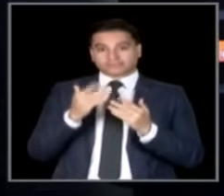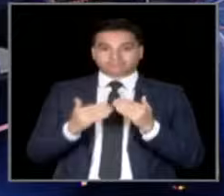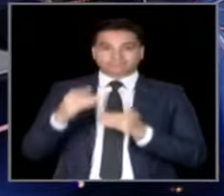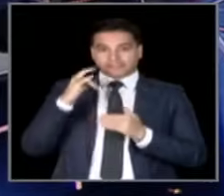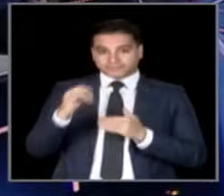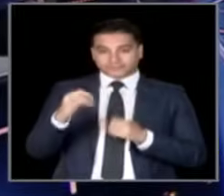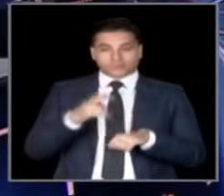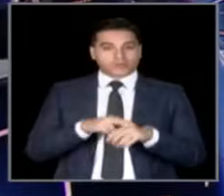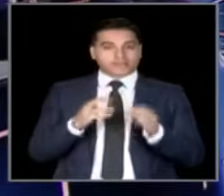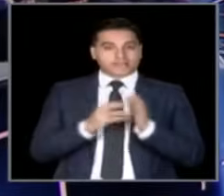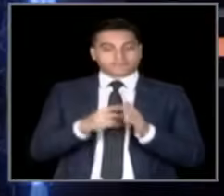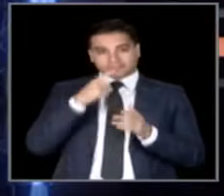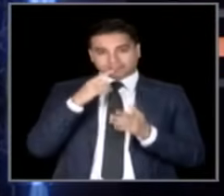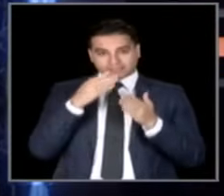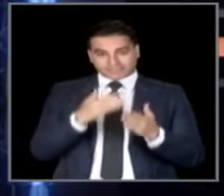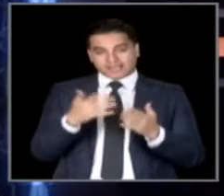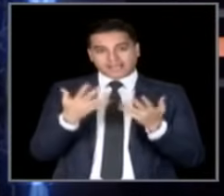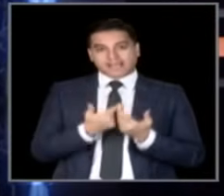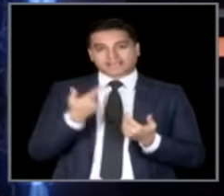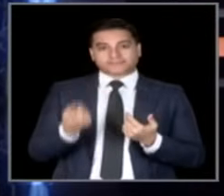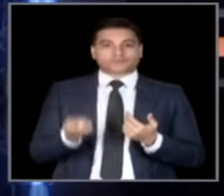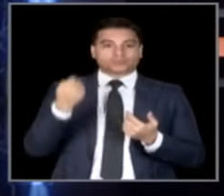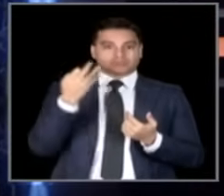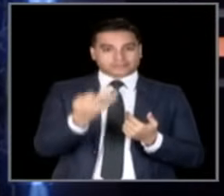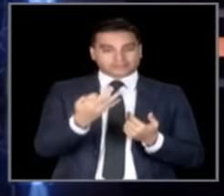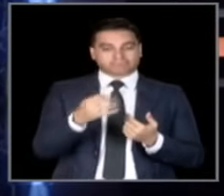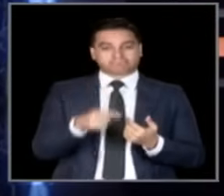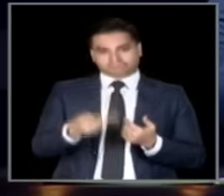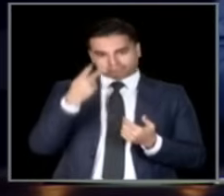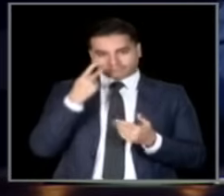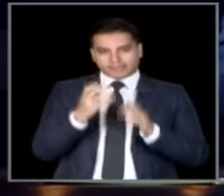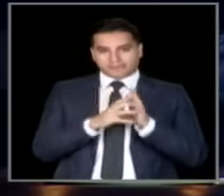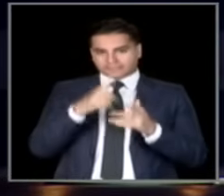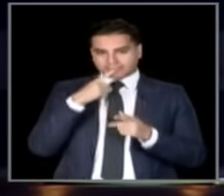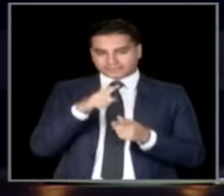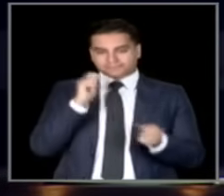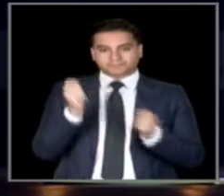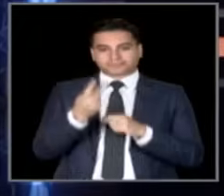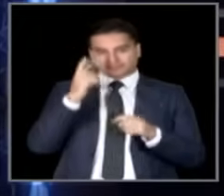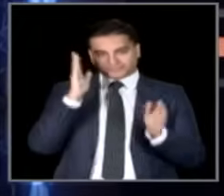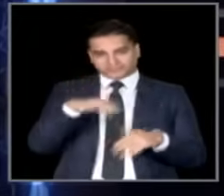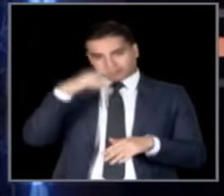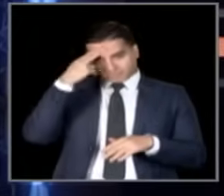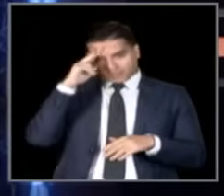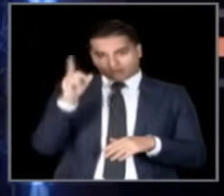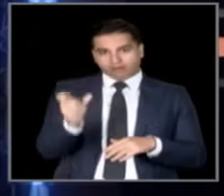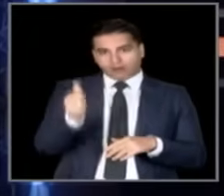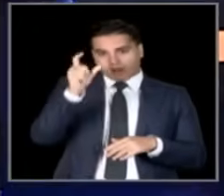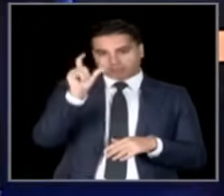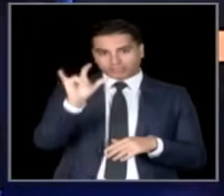50، جامعة اسكندرية 35. جامعة اسكندرية عندنا تغييرين: رانيا